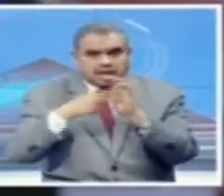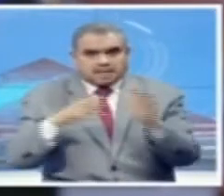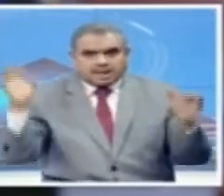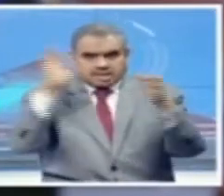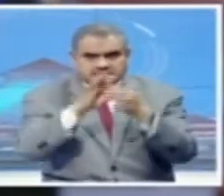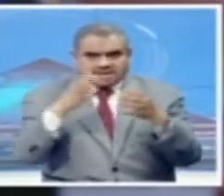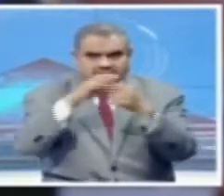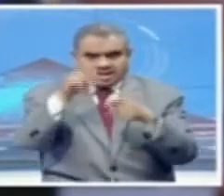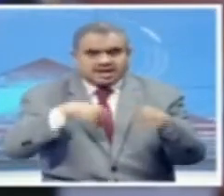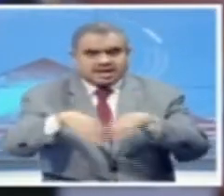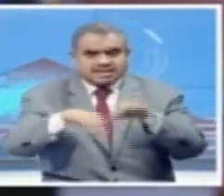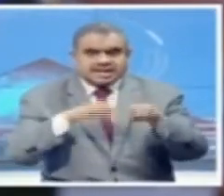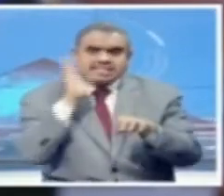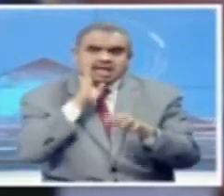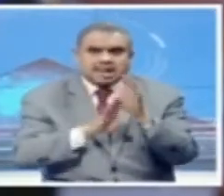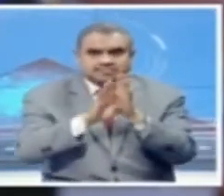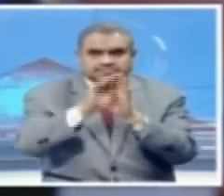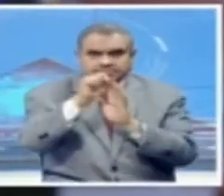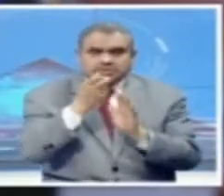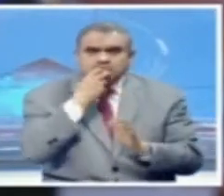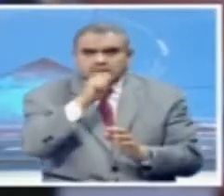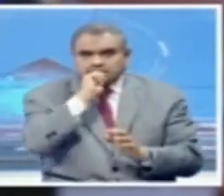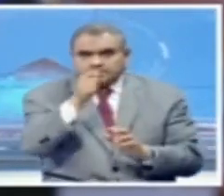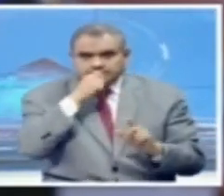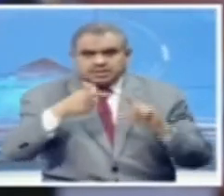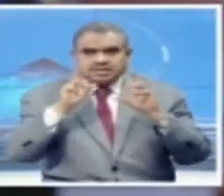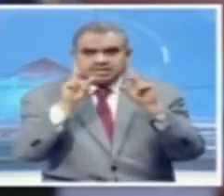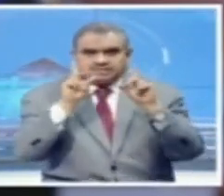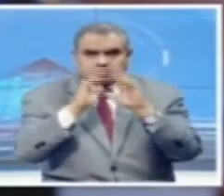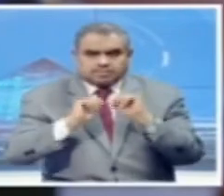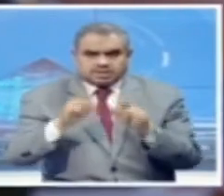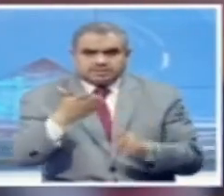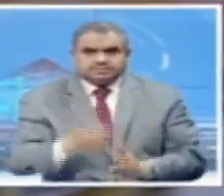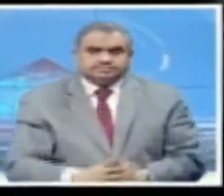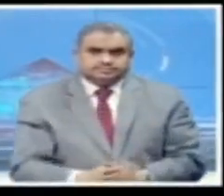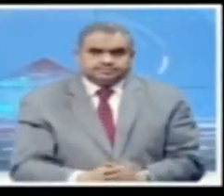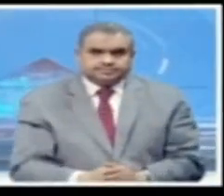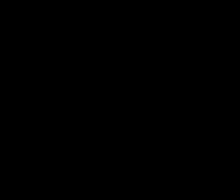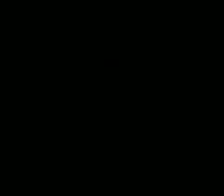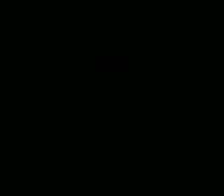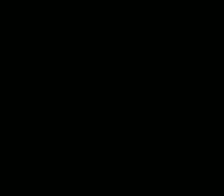سياستها العقابية الحديثة. عبد الله بركات، التلفزيون المصري.